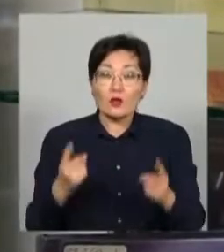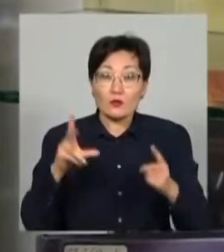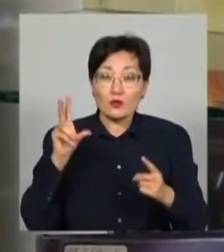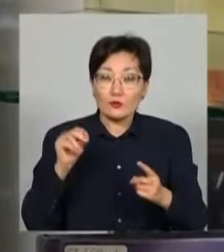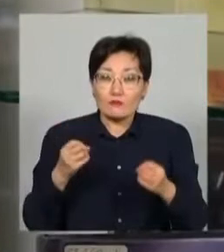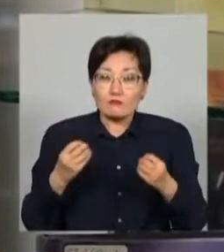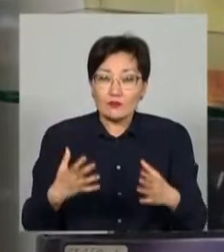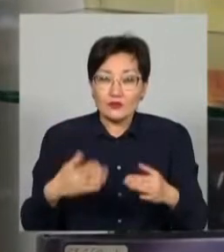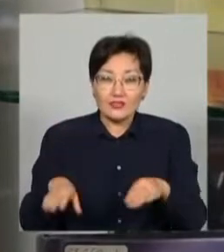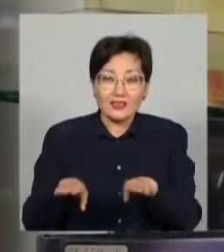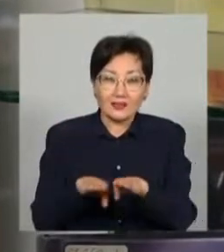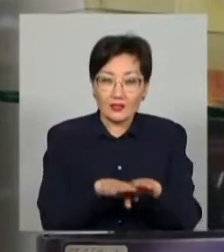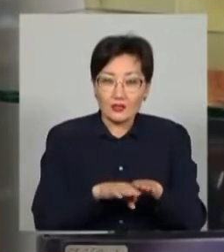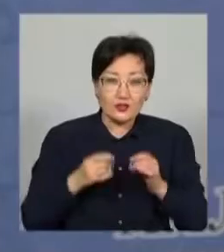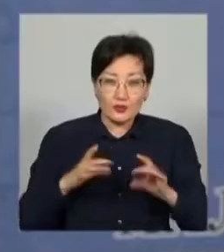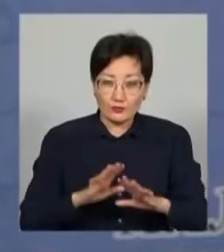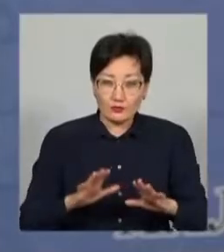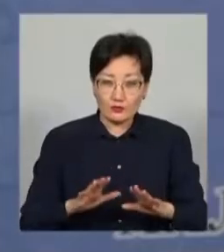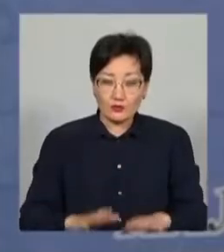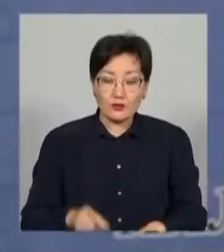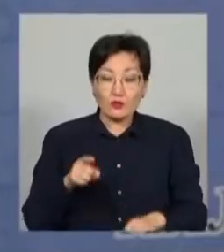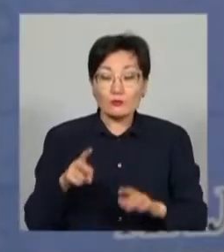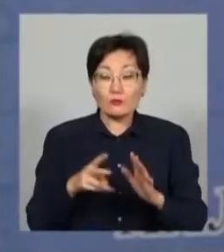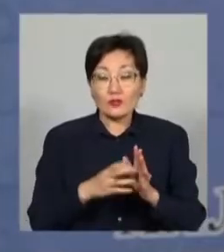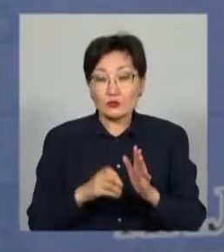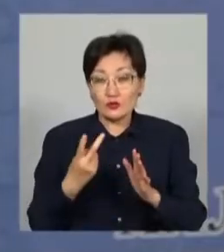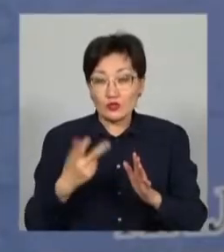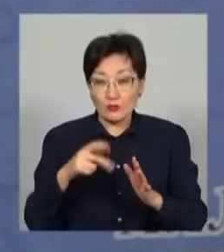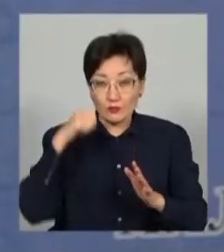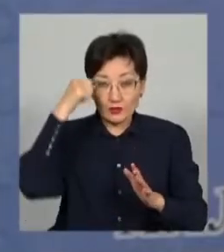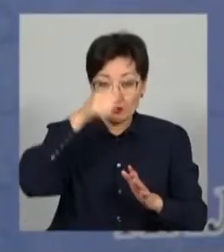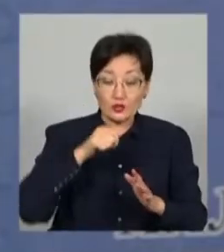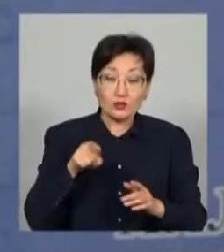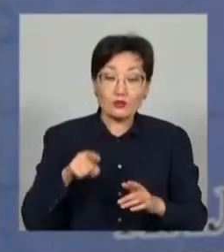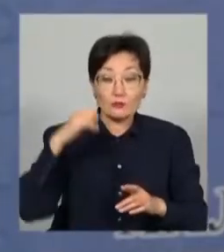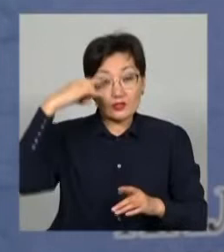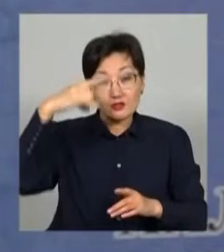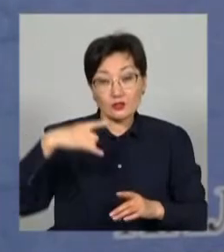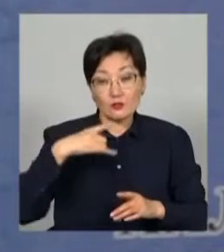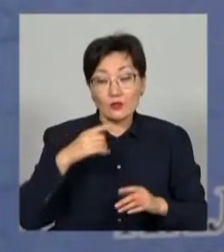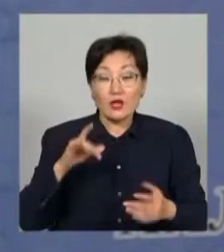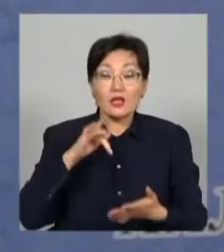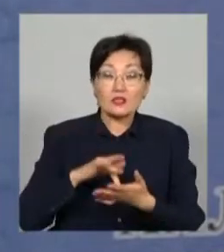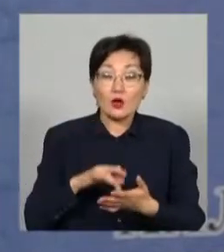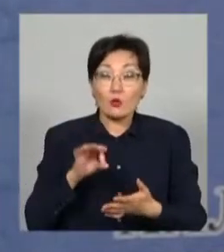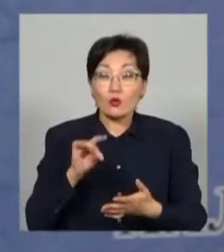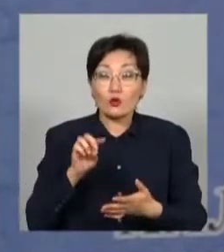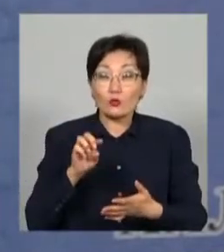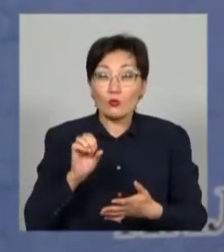бекерден бекер қатар аталып отырған жоқ дейді. 1923 жылы сол кезеңдегі Қазақстанның астанасы Орынбор